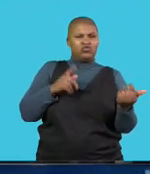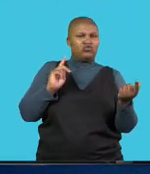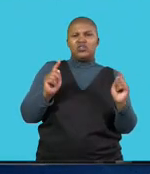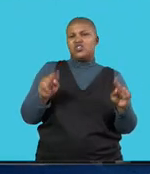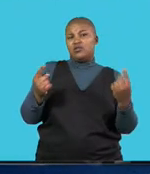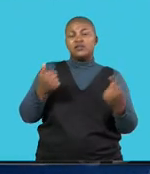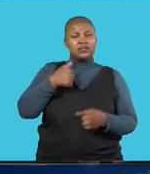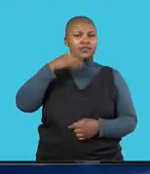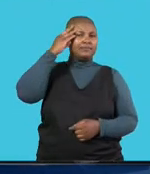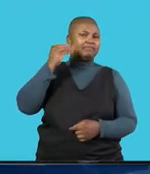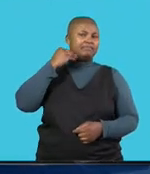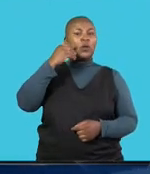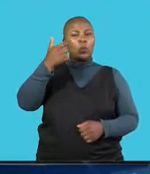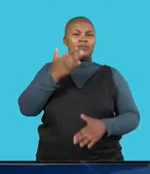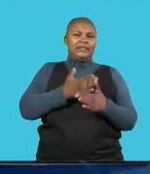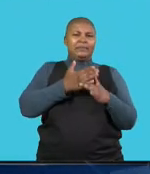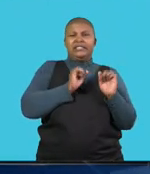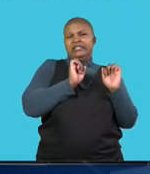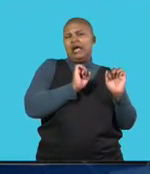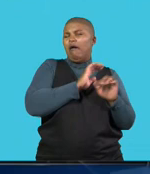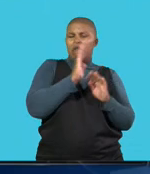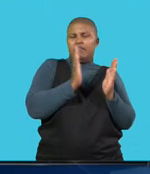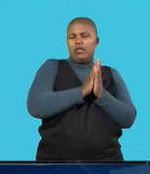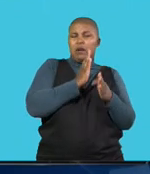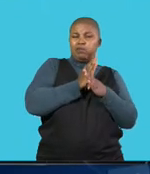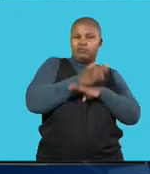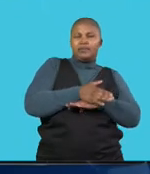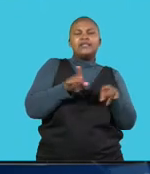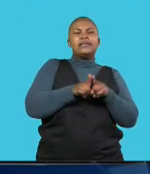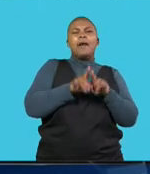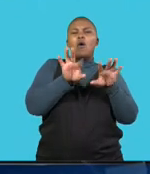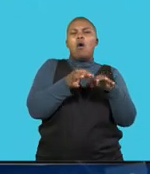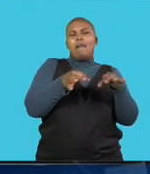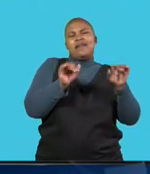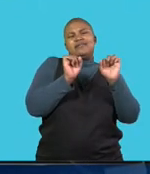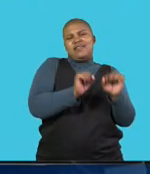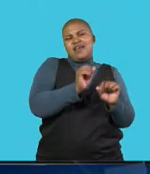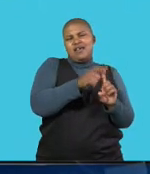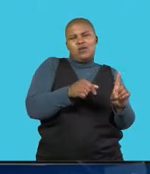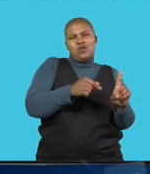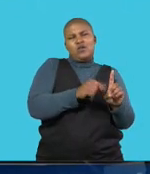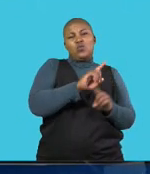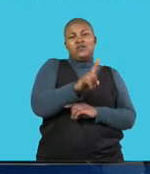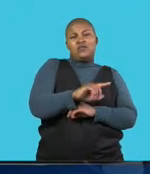ngaba sizamkhumbula ngemisebenzi emihle sizamkhumbula ngomculo wakhe because uZahara